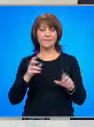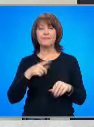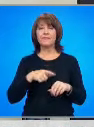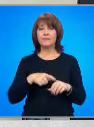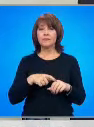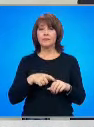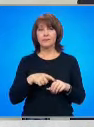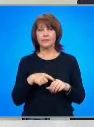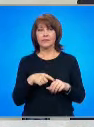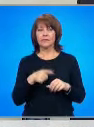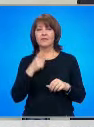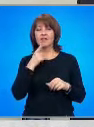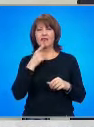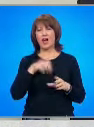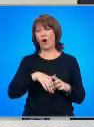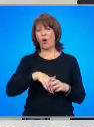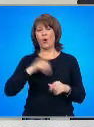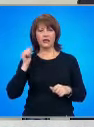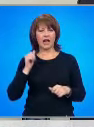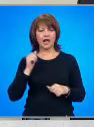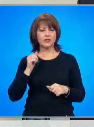да се откажат от